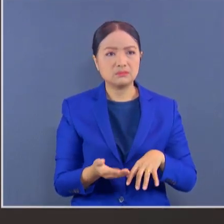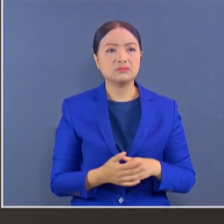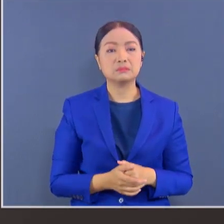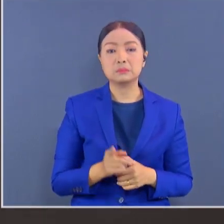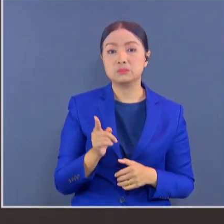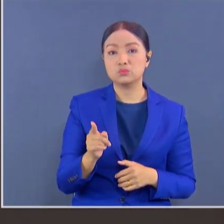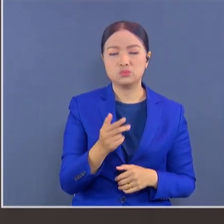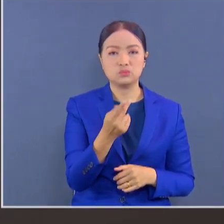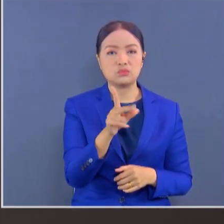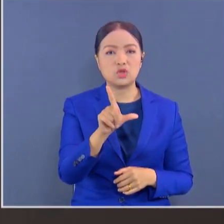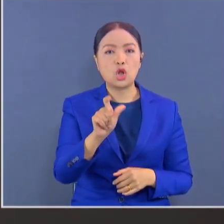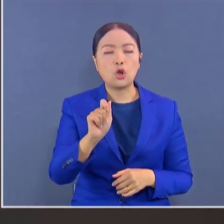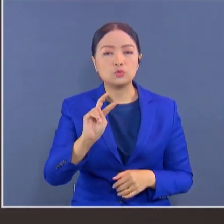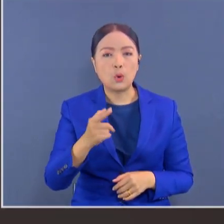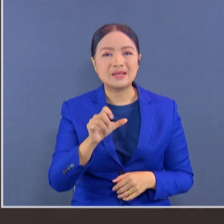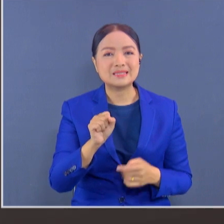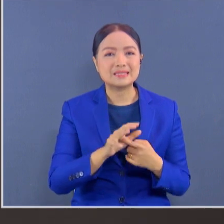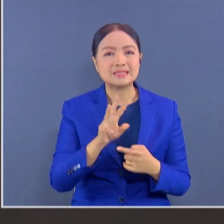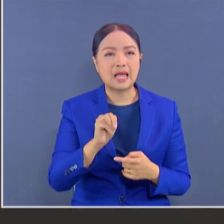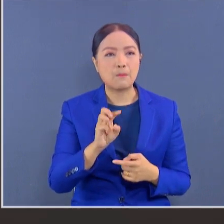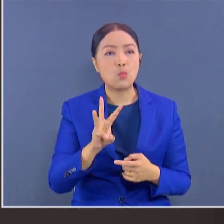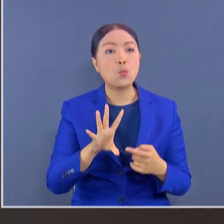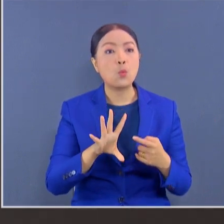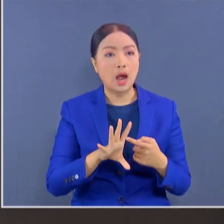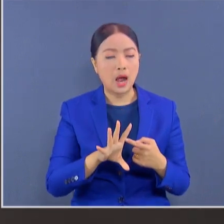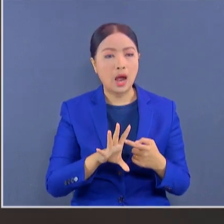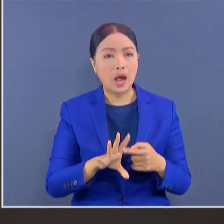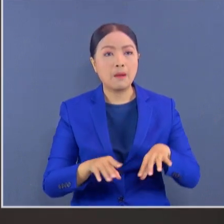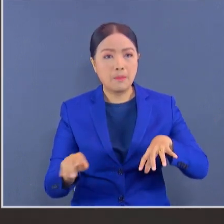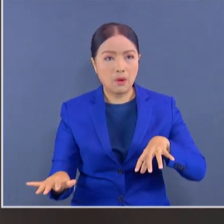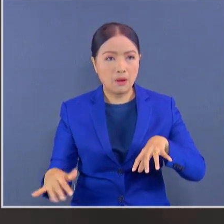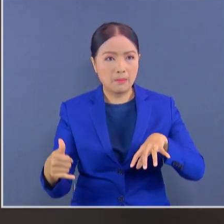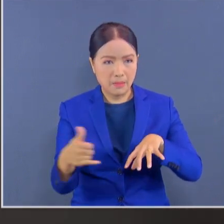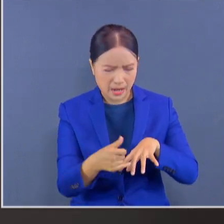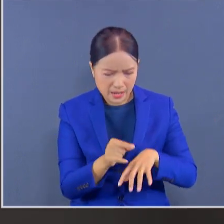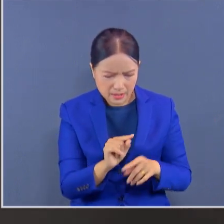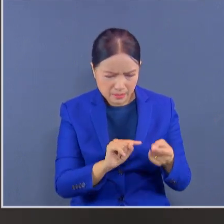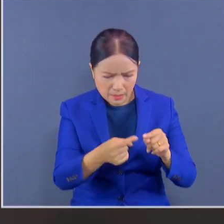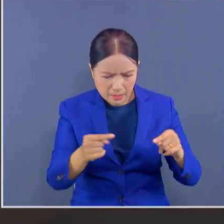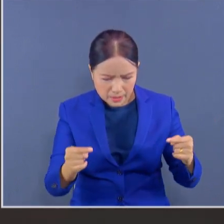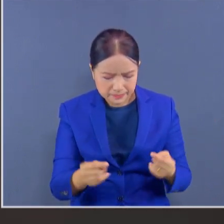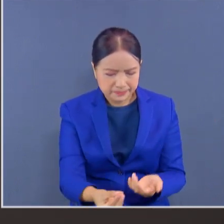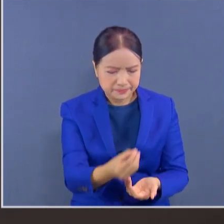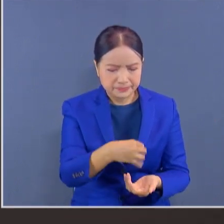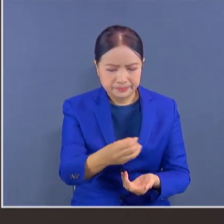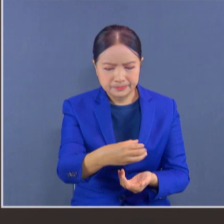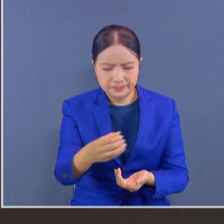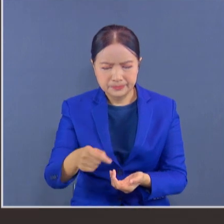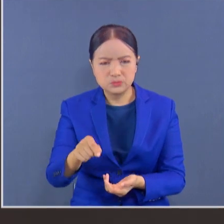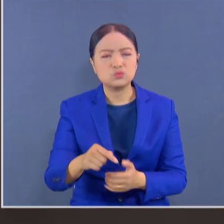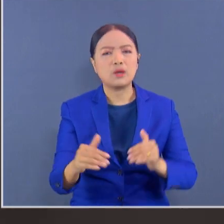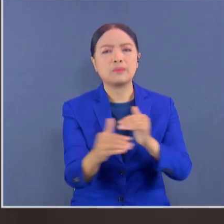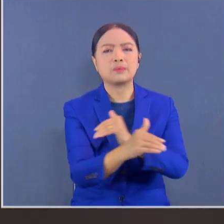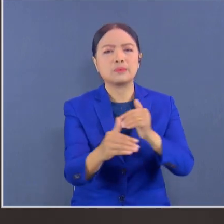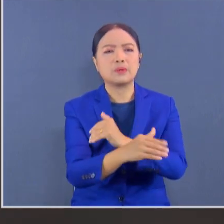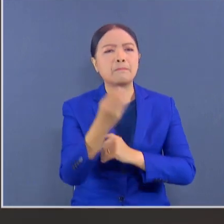วากรุงเทพมหานครพอมาถึงก็ต้องเดินเก็บตะปูเกลียวจำนวนมากเลยนะคะถูกเอามาโรยไว้อยู่ที่ถนนหน้าบ้าน